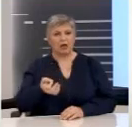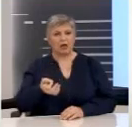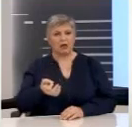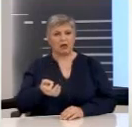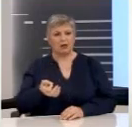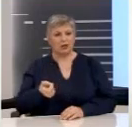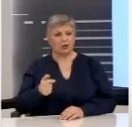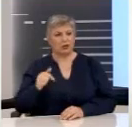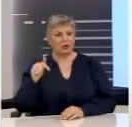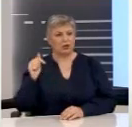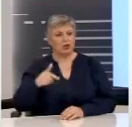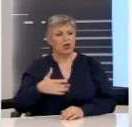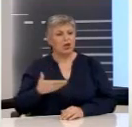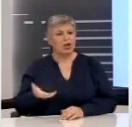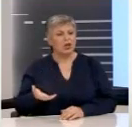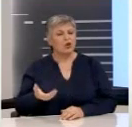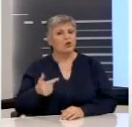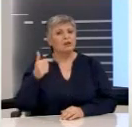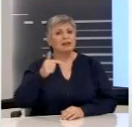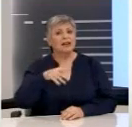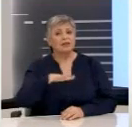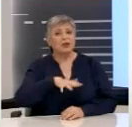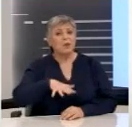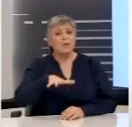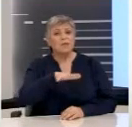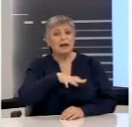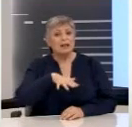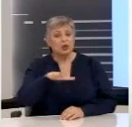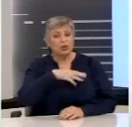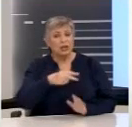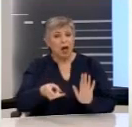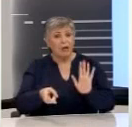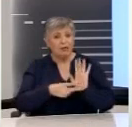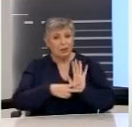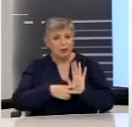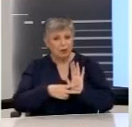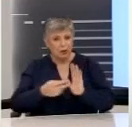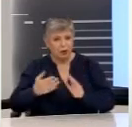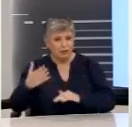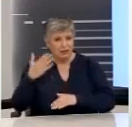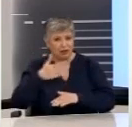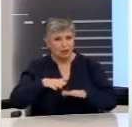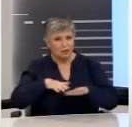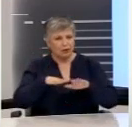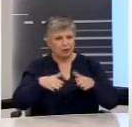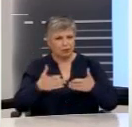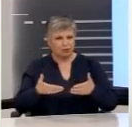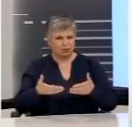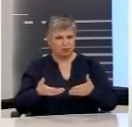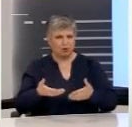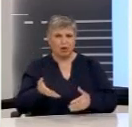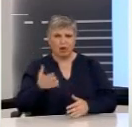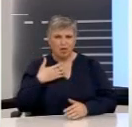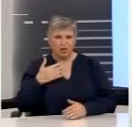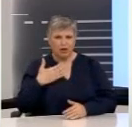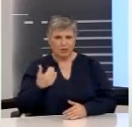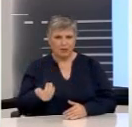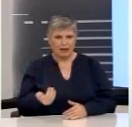Η Βούλα δεν ήταν ποτέ στα απαγορευμένα μέρη. Να μην τα θυμίσω. Κλείνω και αυτή την παρένθεση, γιατί πιστεύω